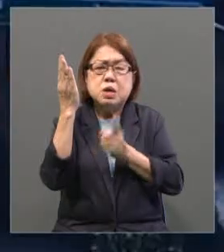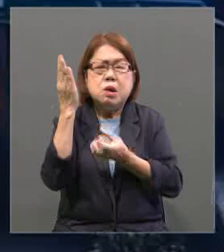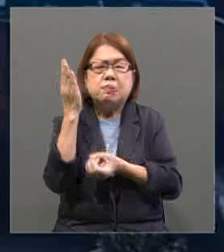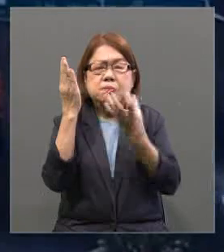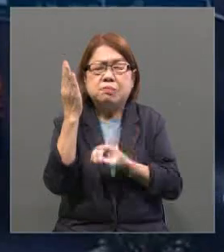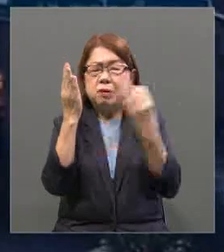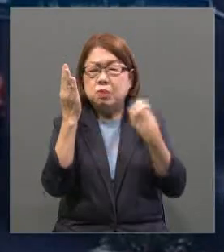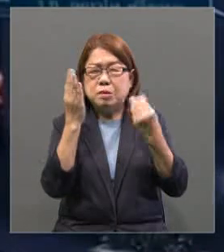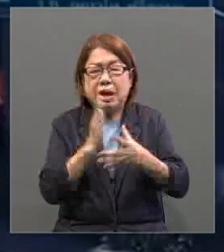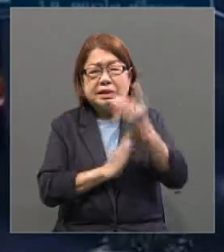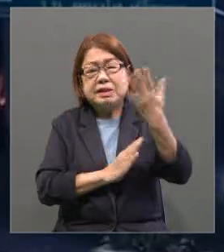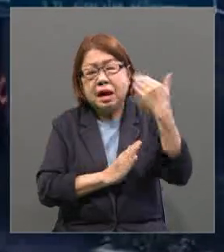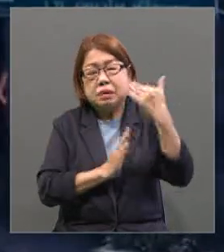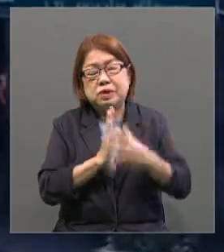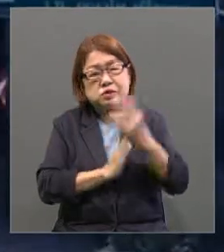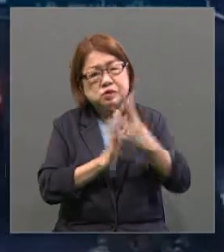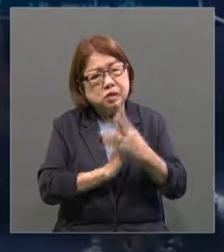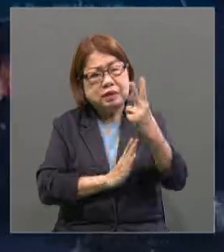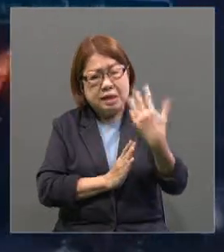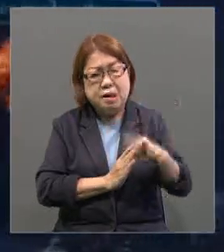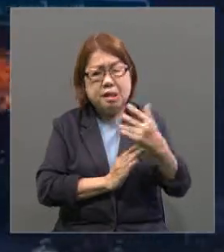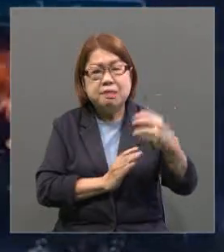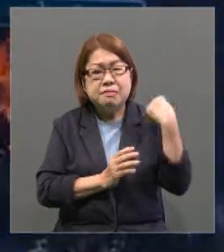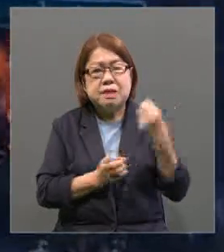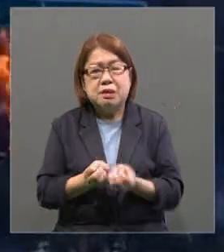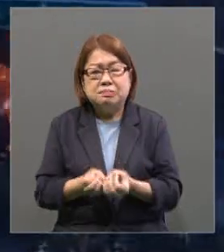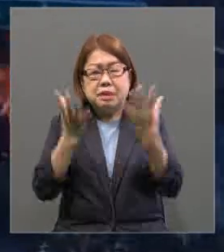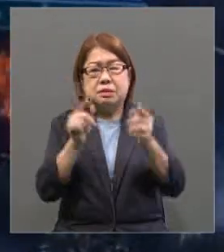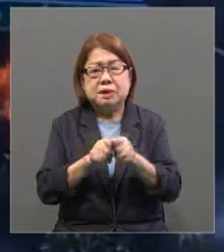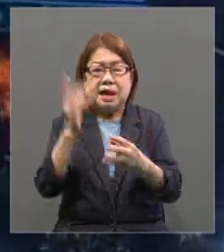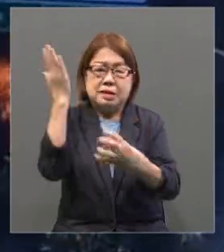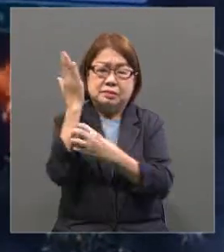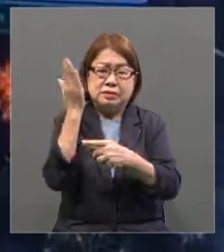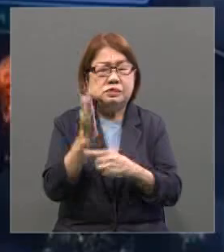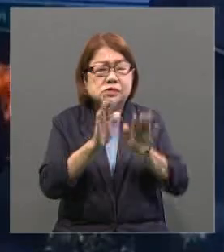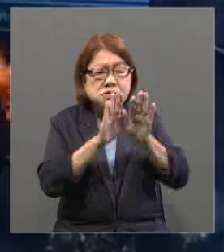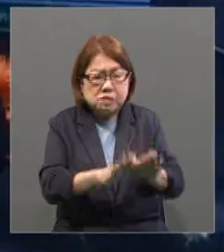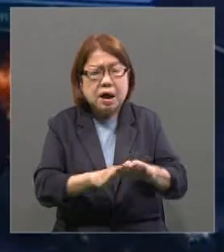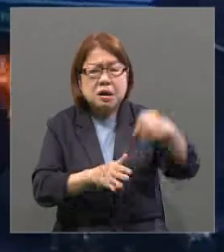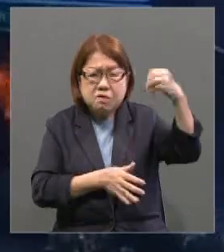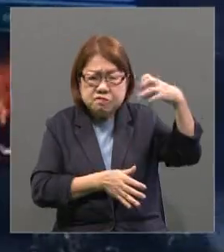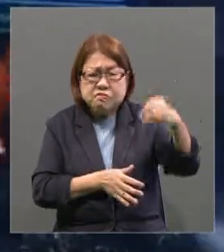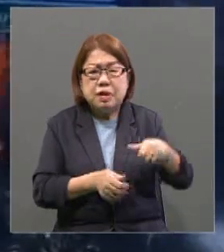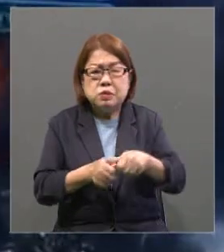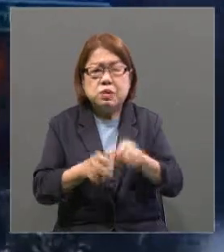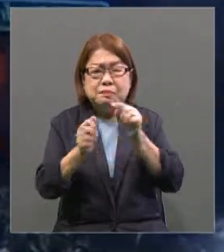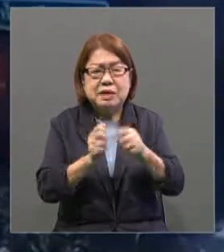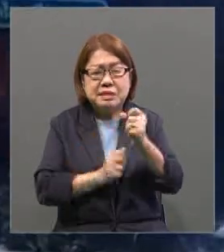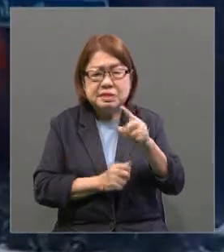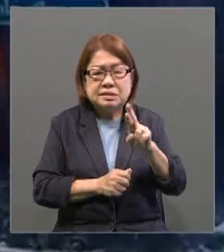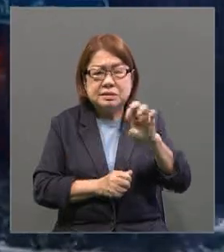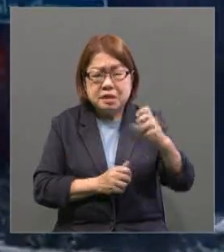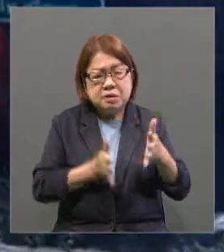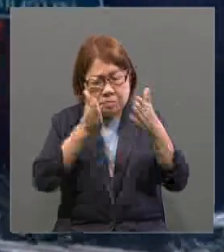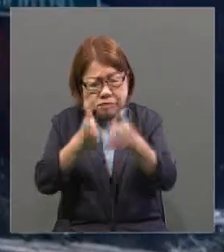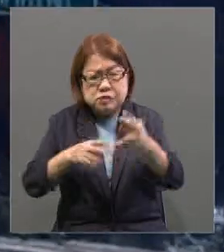สุดเมื่อ 2-3 สัปดาห์ก่อนก็เพิ่งจะเกิดเหตุเองนะคะจึงอยากฝากไปถึงการไฟฟ้าส่วนภูมิภาคให้เข้ามาตรวจสอบเ